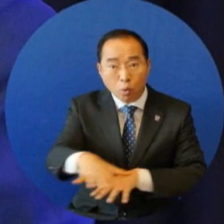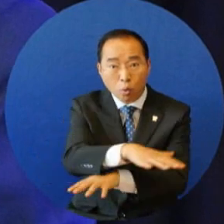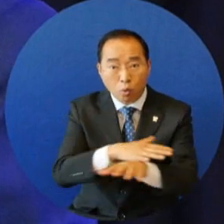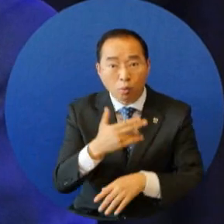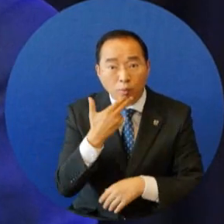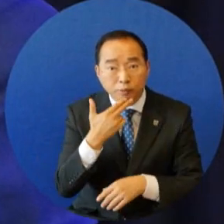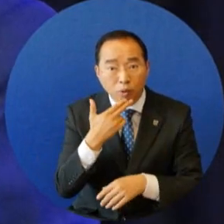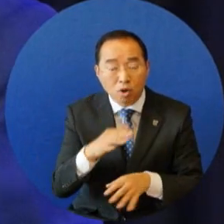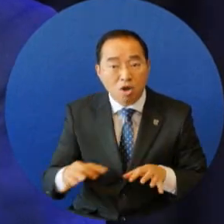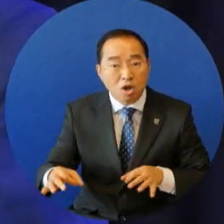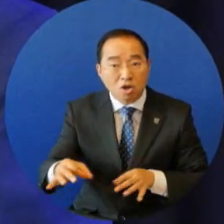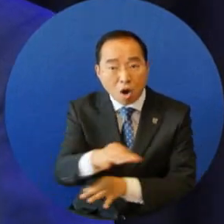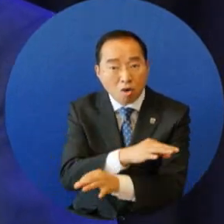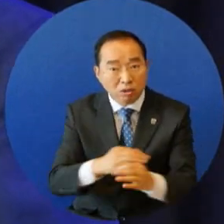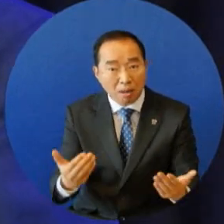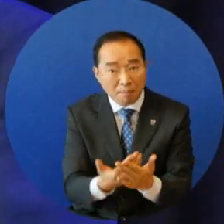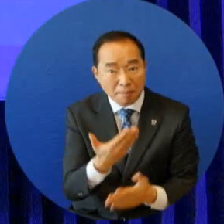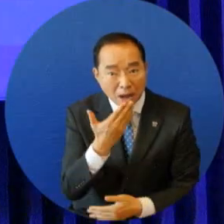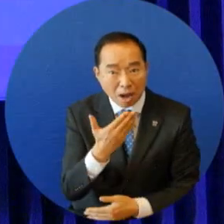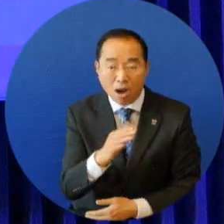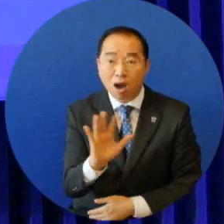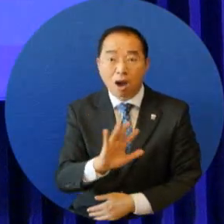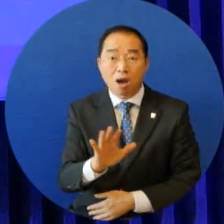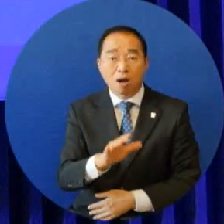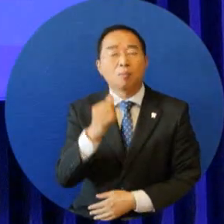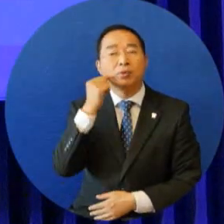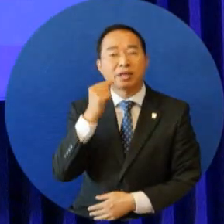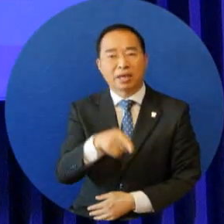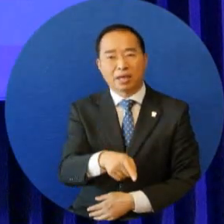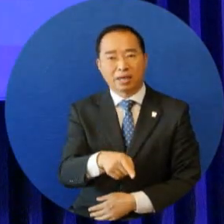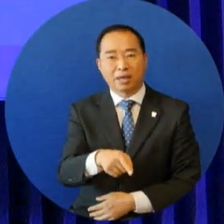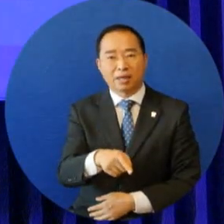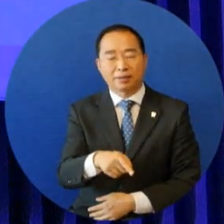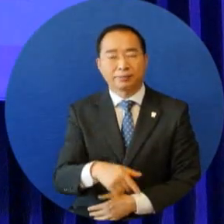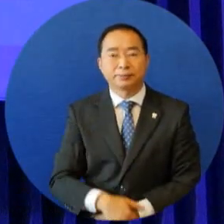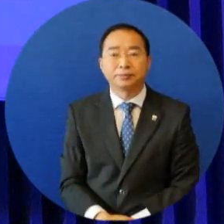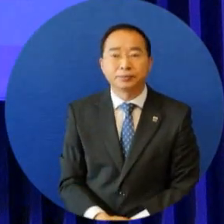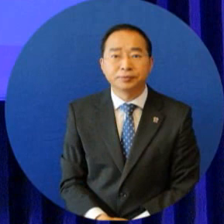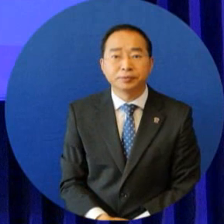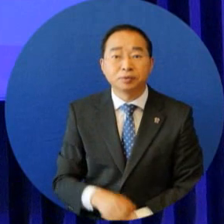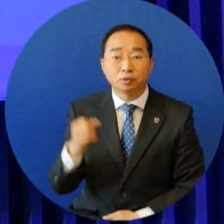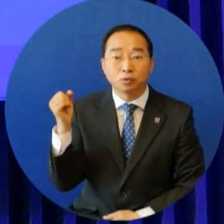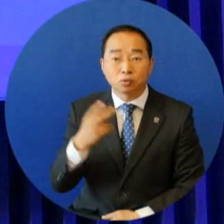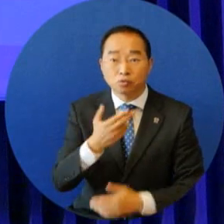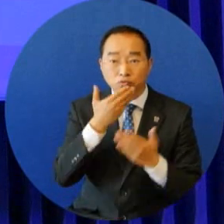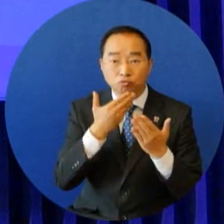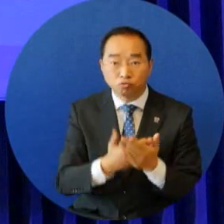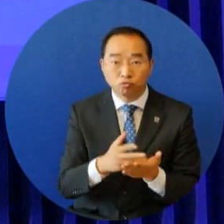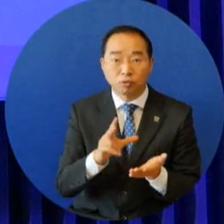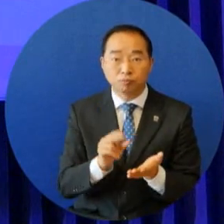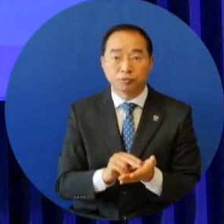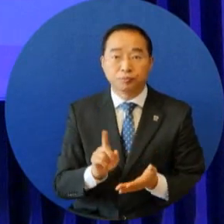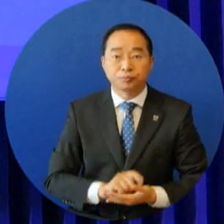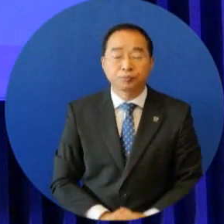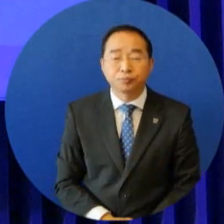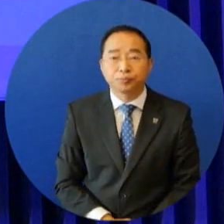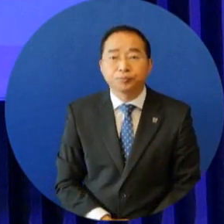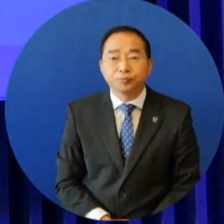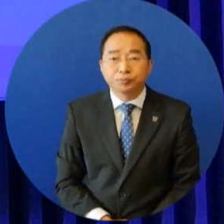투자화되지 못하고 경제성장을 끌어내지 못합니다. 그리고 또 하나 중요한 문제는